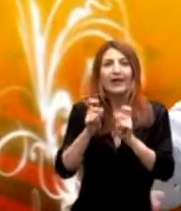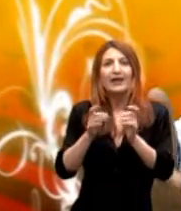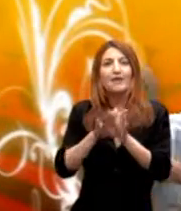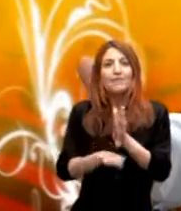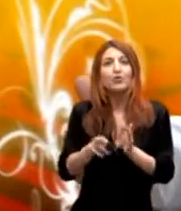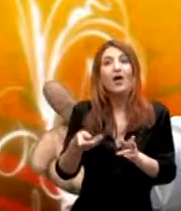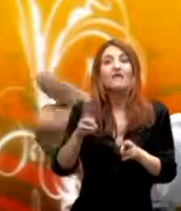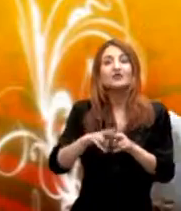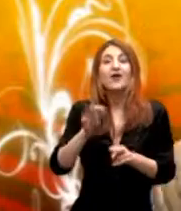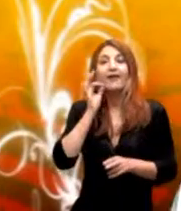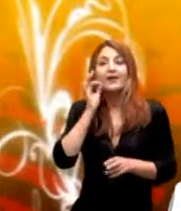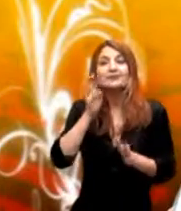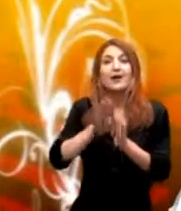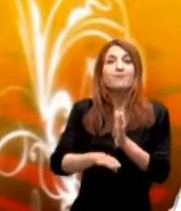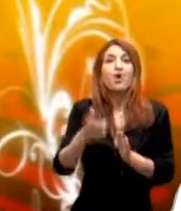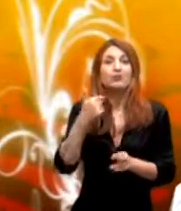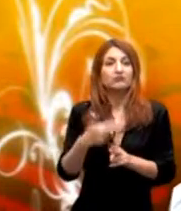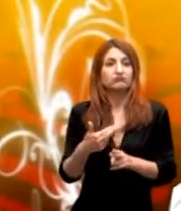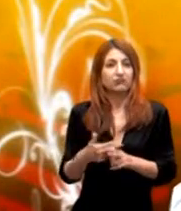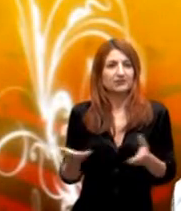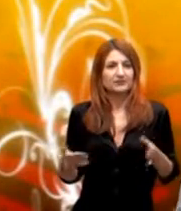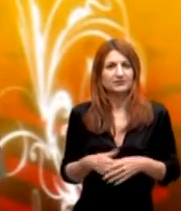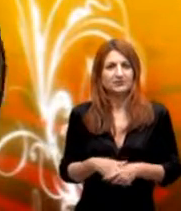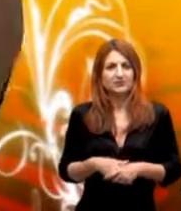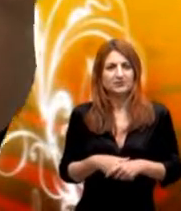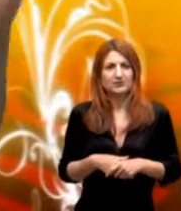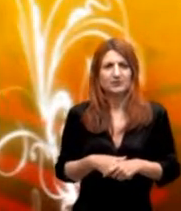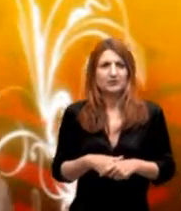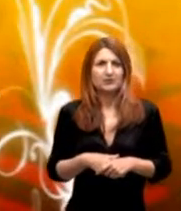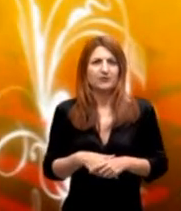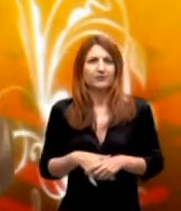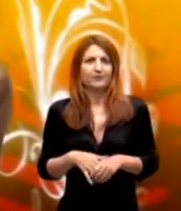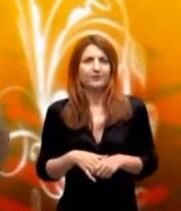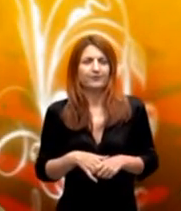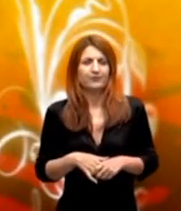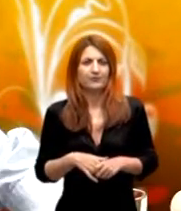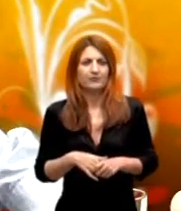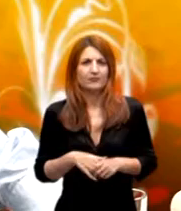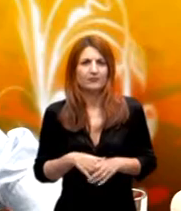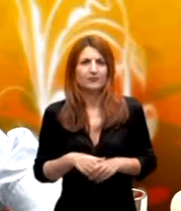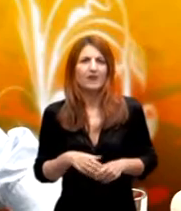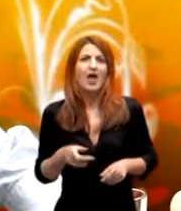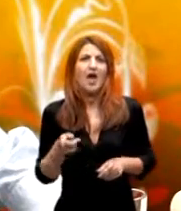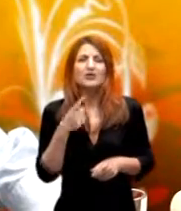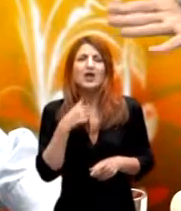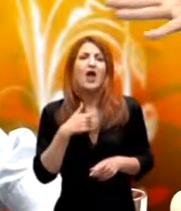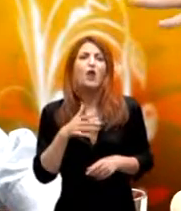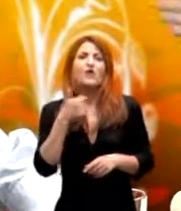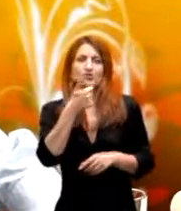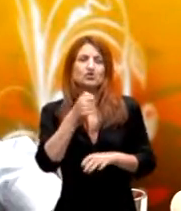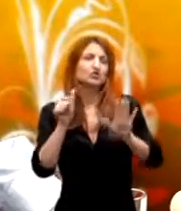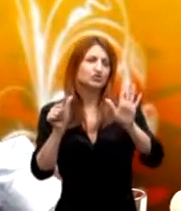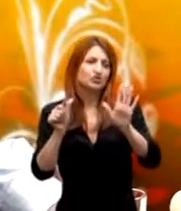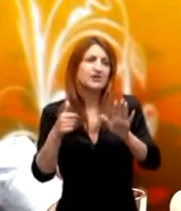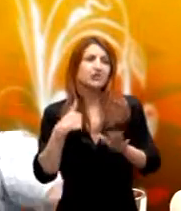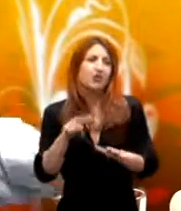rizik manje za nekakvi razvoj dalje komplikacije. Doktorica, kako mi je izračunala? Da. No, onaj, da. Nazim, 106 kila, da mi je to nekakva jelaža.